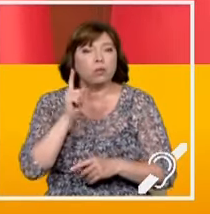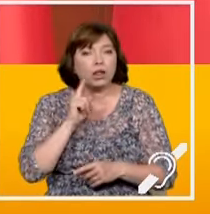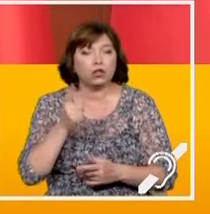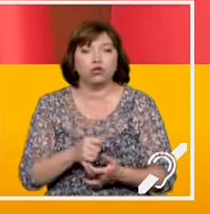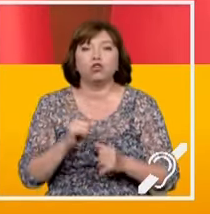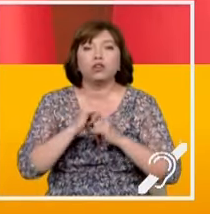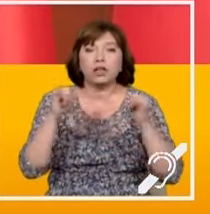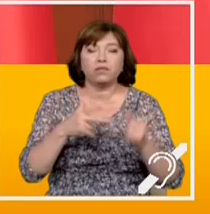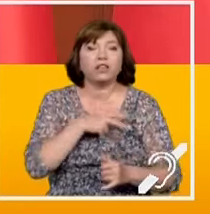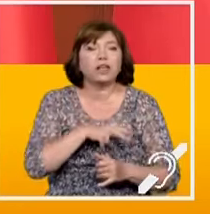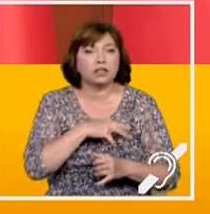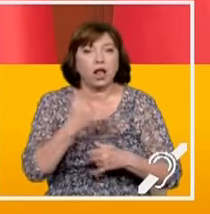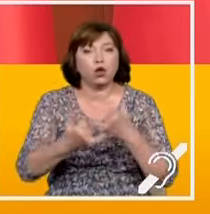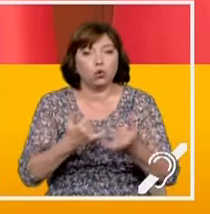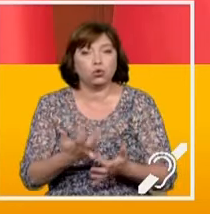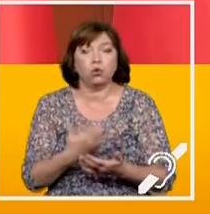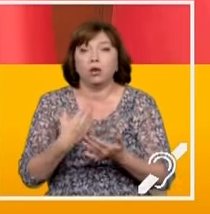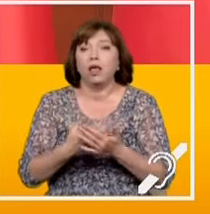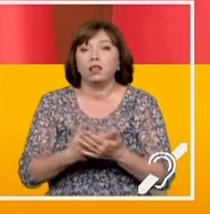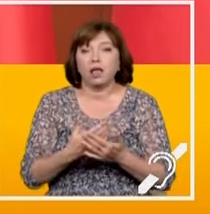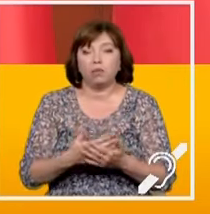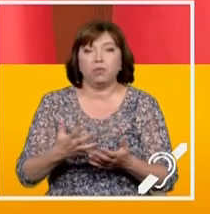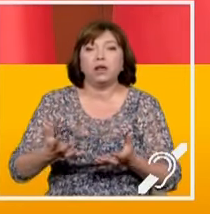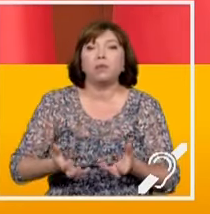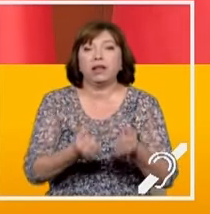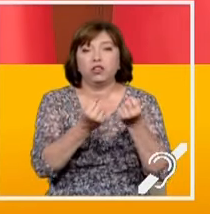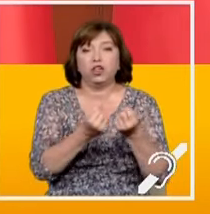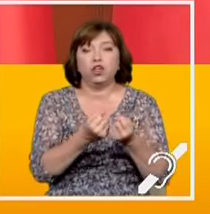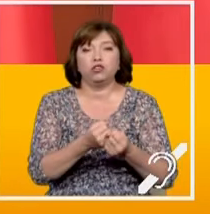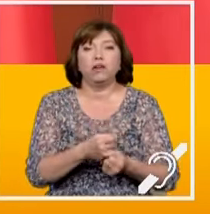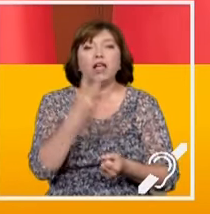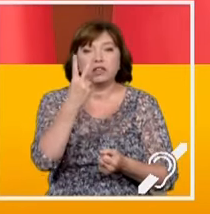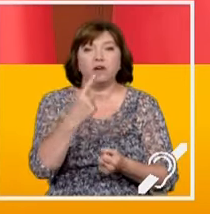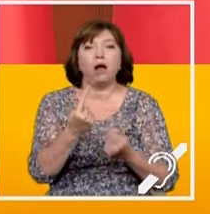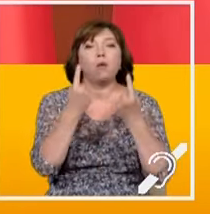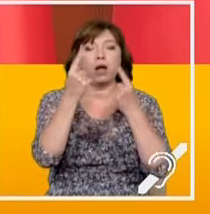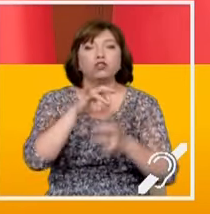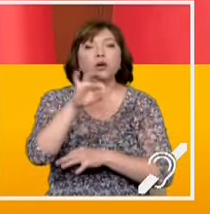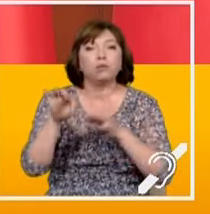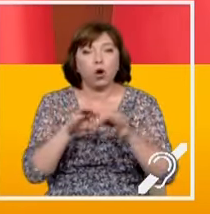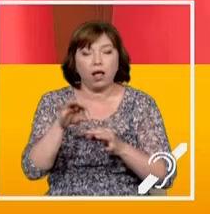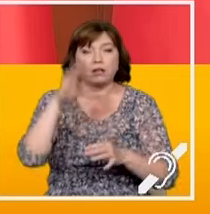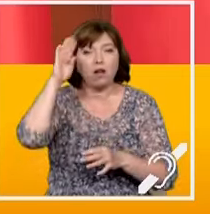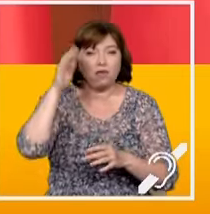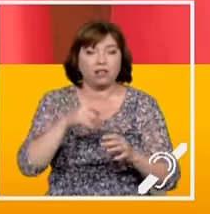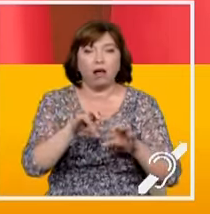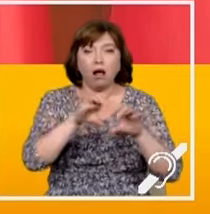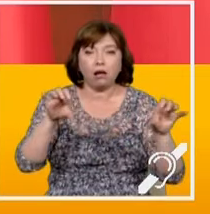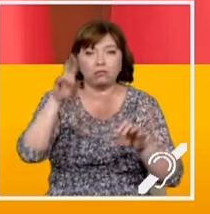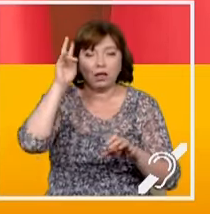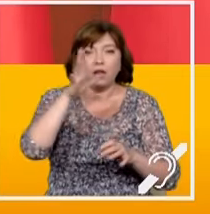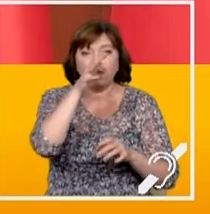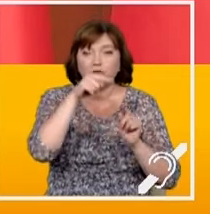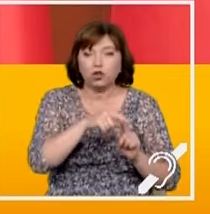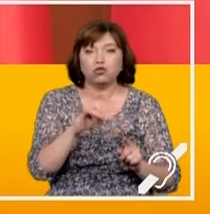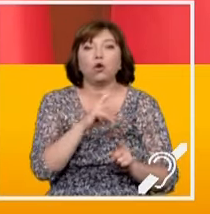dezvoltarea serviciilor sociale. De exemplu, sprijinind două mari proiecte de alimentare cu apă în Chișinău